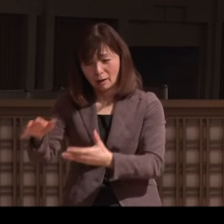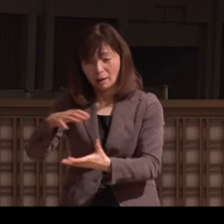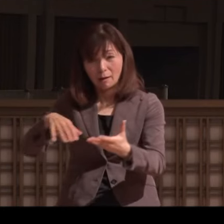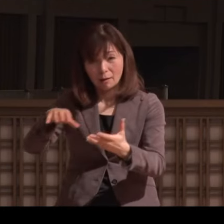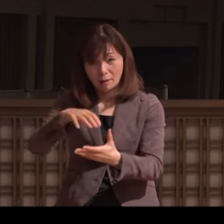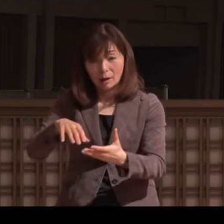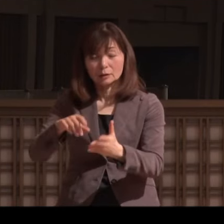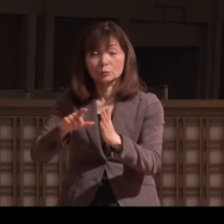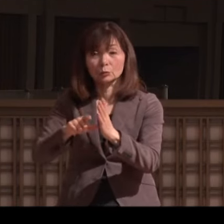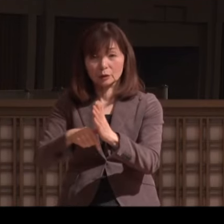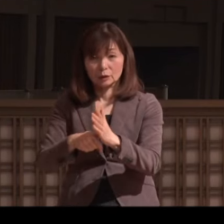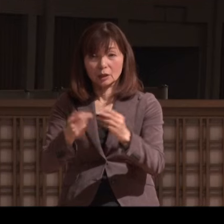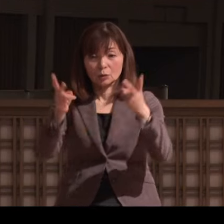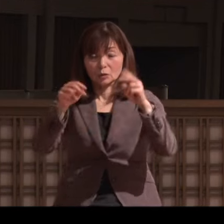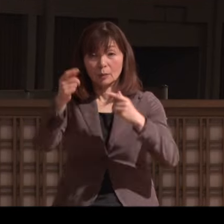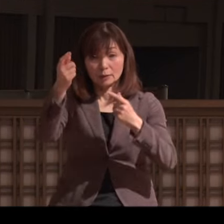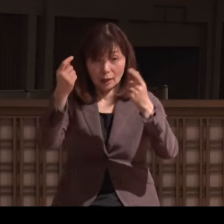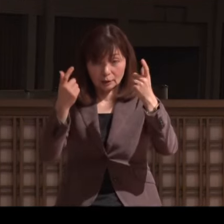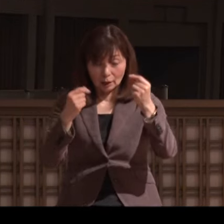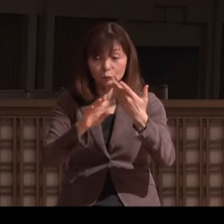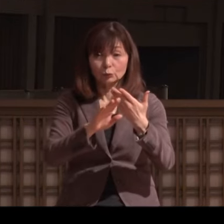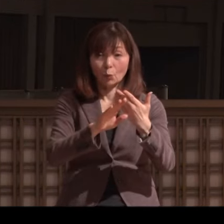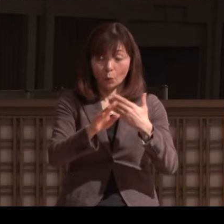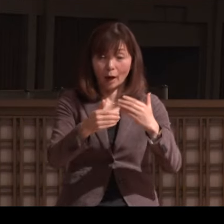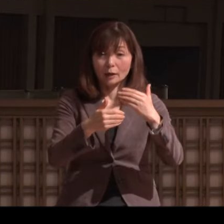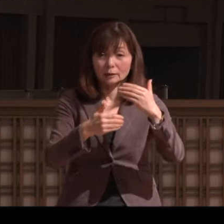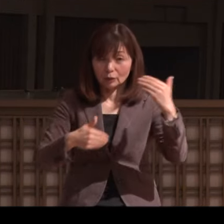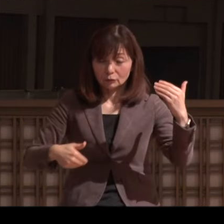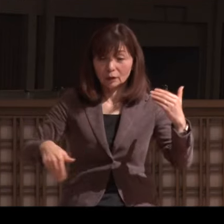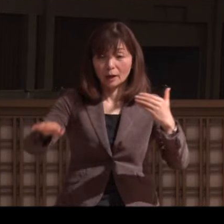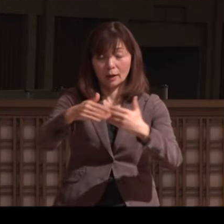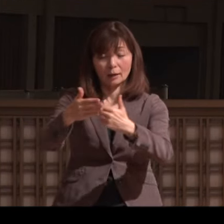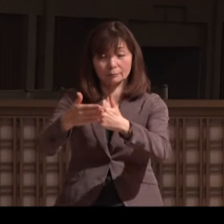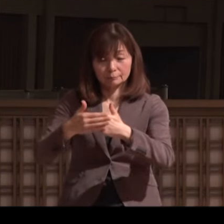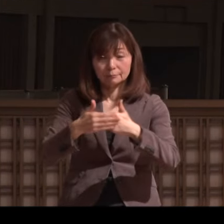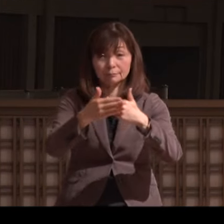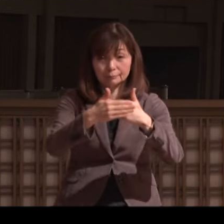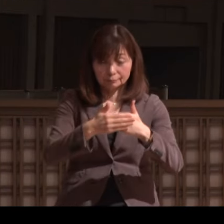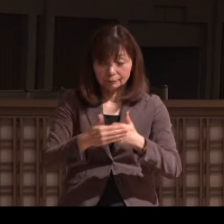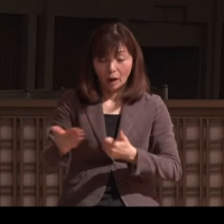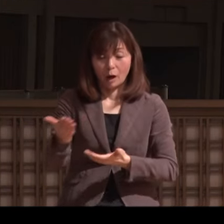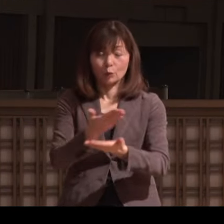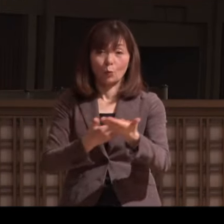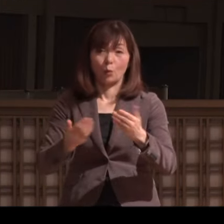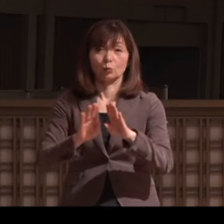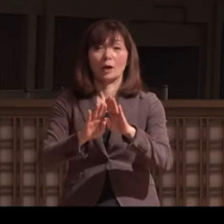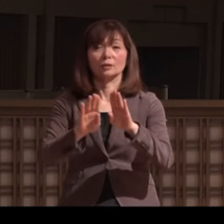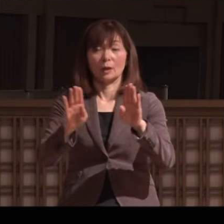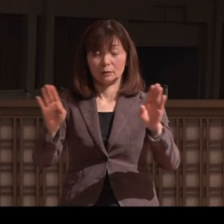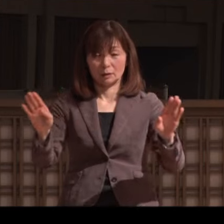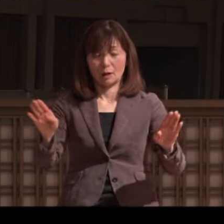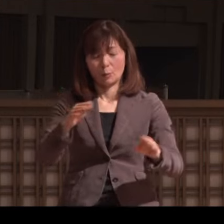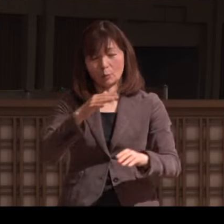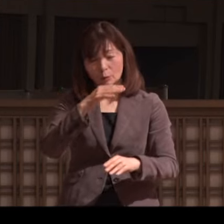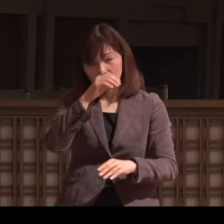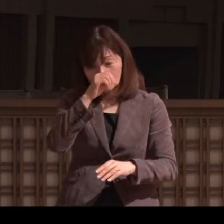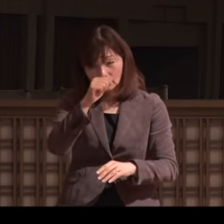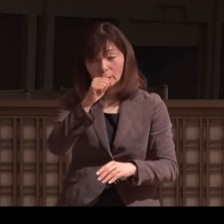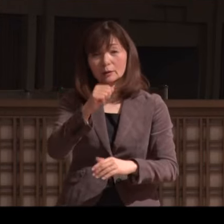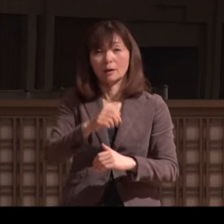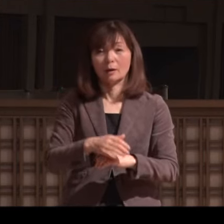際に広島大学をはめとする学生の支援を受けるなど交流が始まったことは大変高材料ではありました